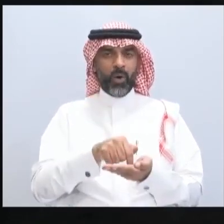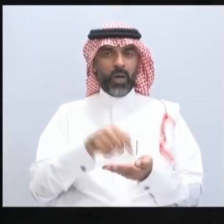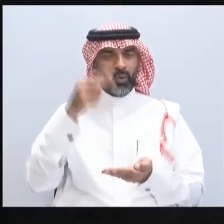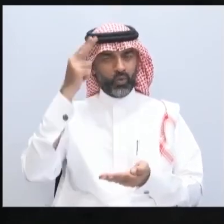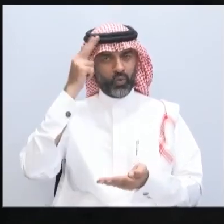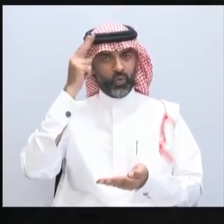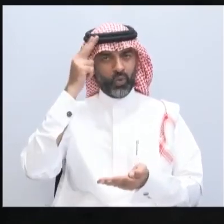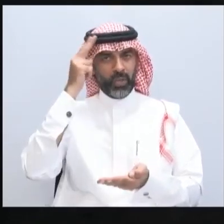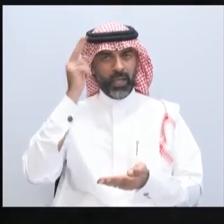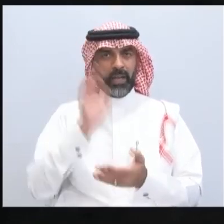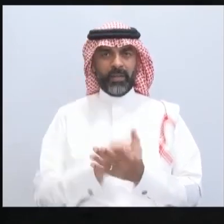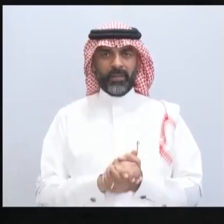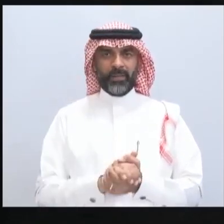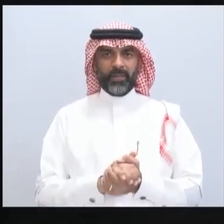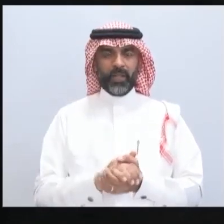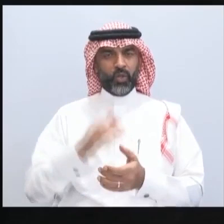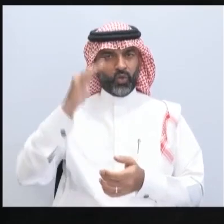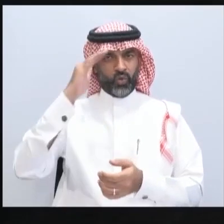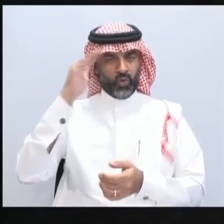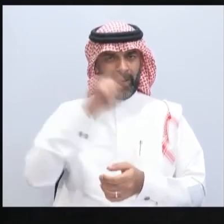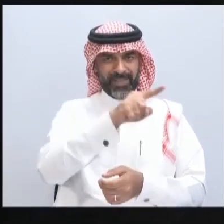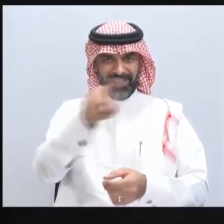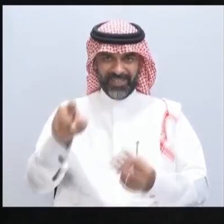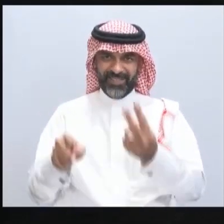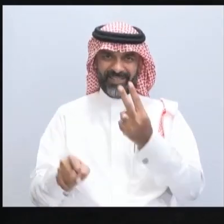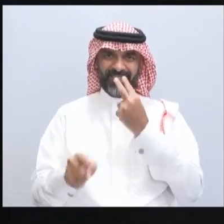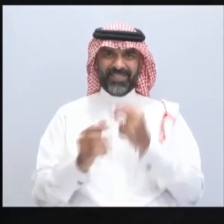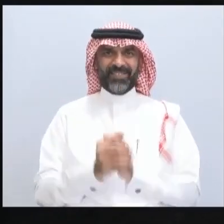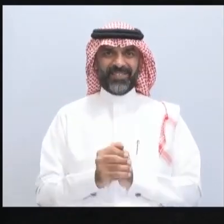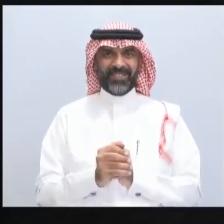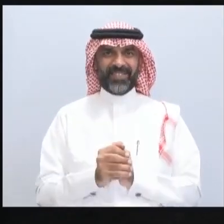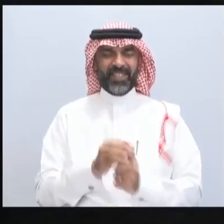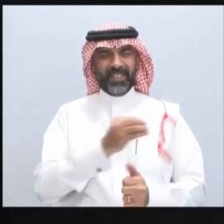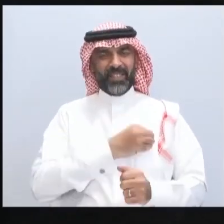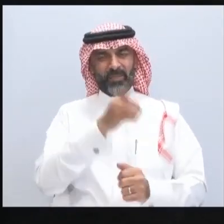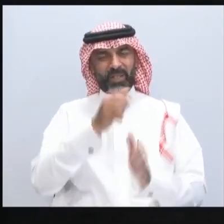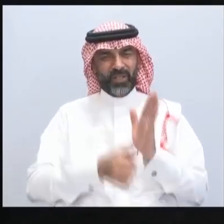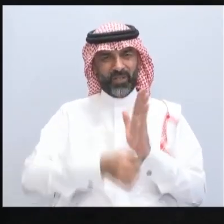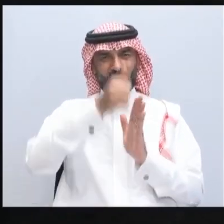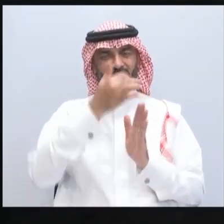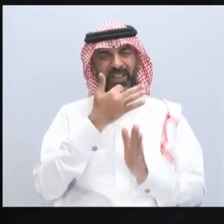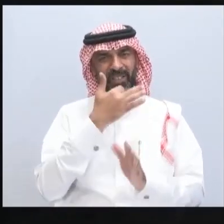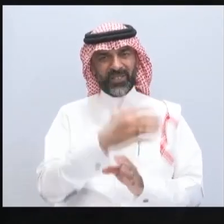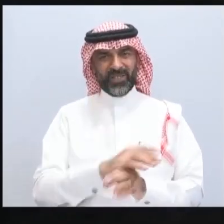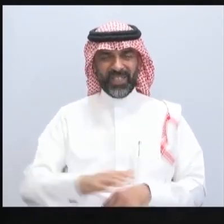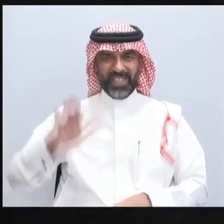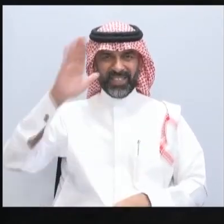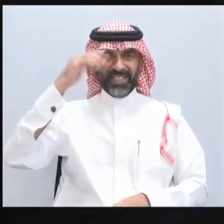المملكه العربيه السعوديه شاكرا ومقدرا لكم تفاعلكم مع تمنياتي لكم بالتوفيق